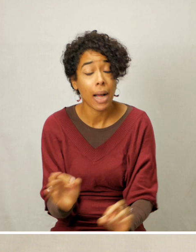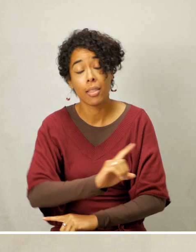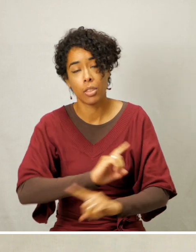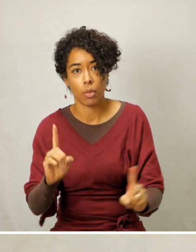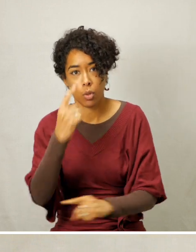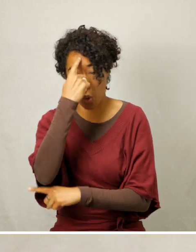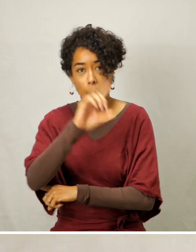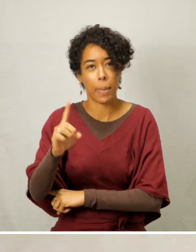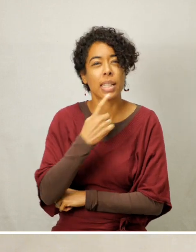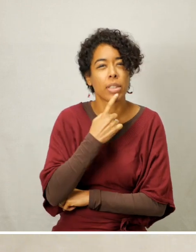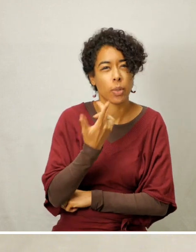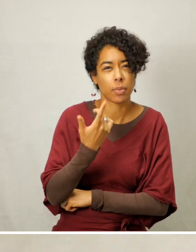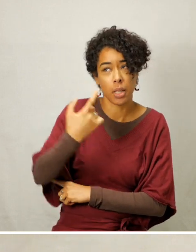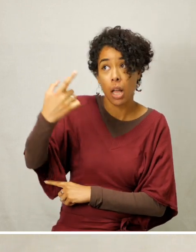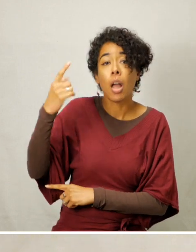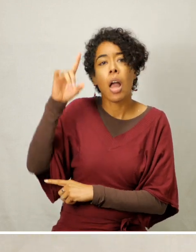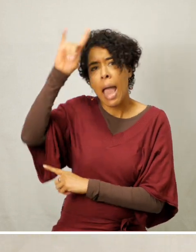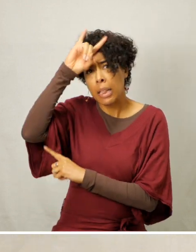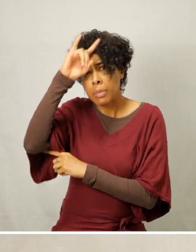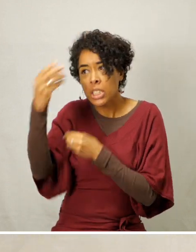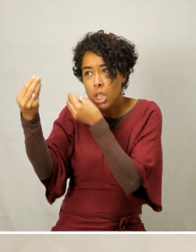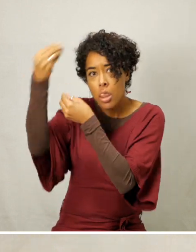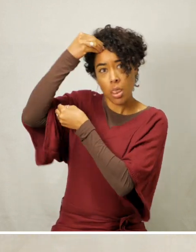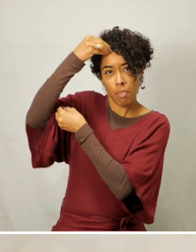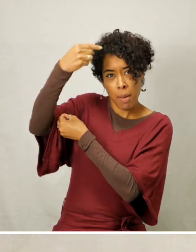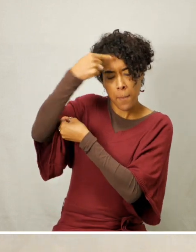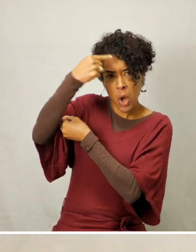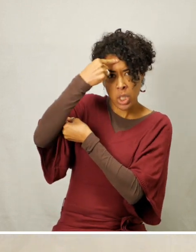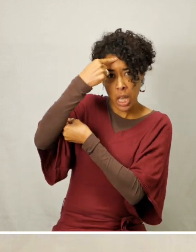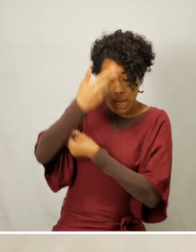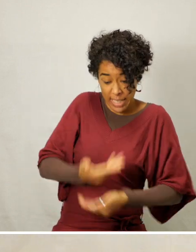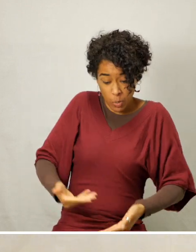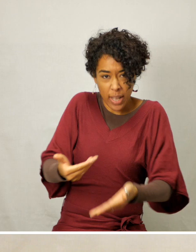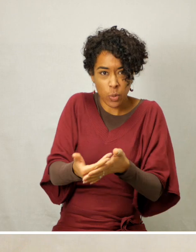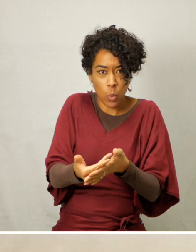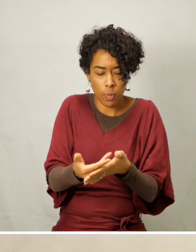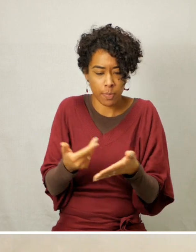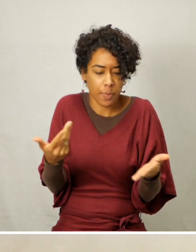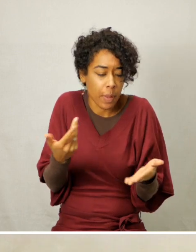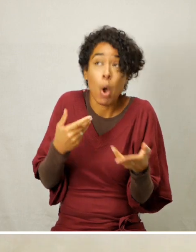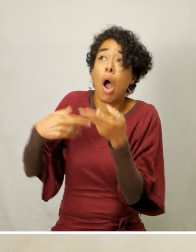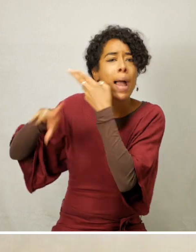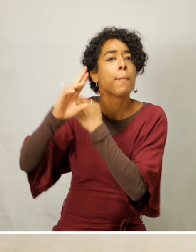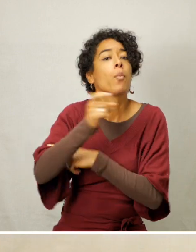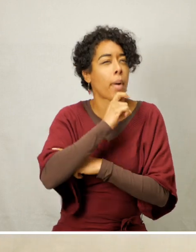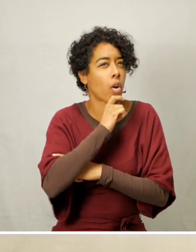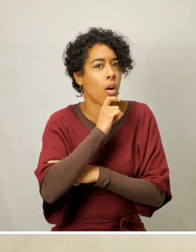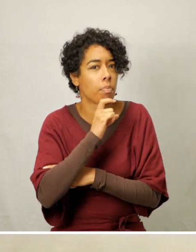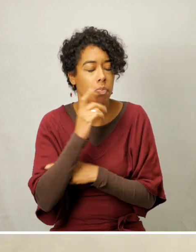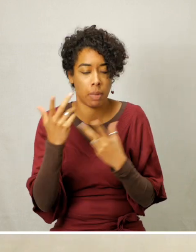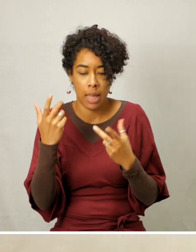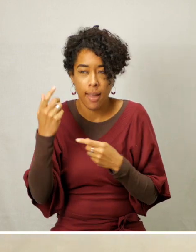L'incrédulité, c'est une pensée mensongère de l'adversaire qui vient saisir l'instant présent au moment où tu n'as pas eu encore la réponse de Dieu